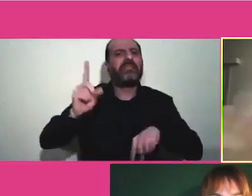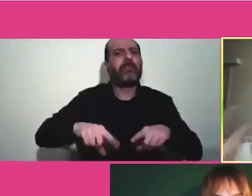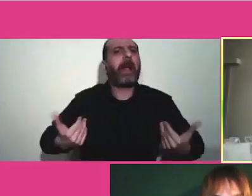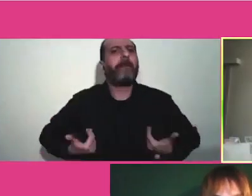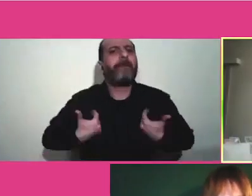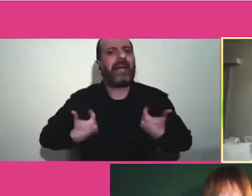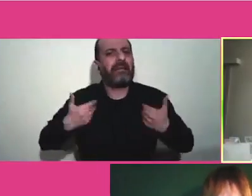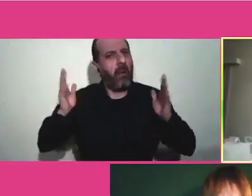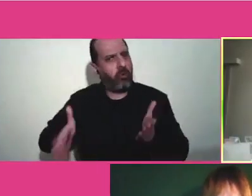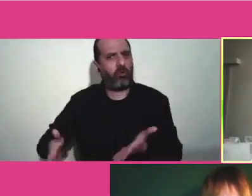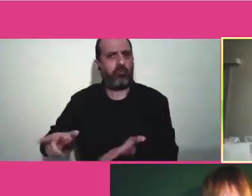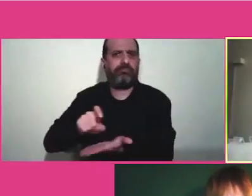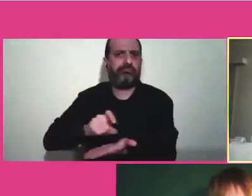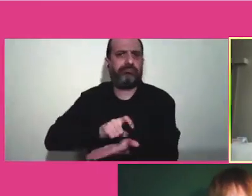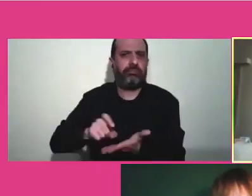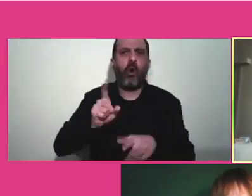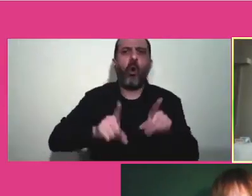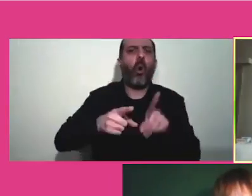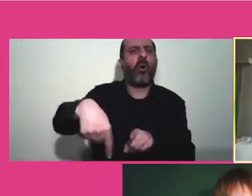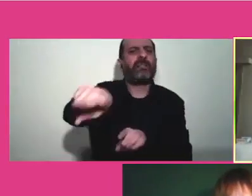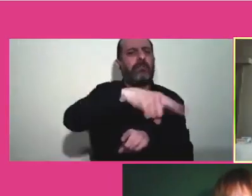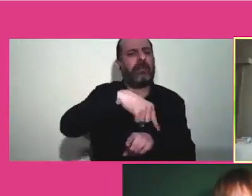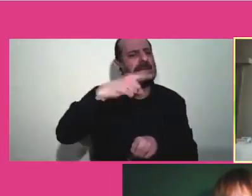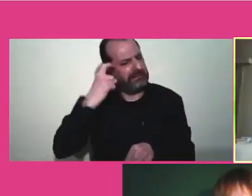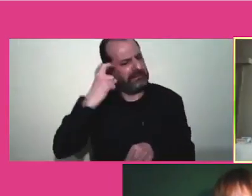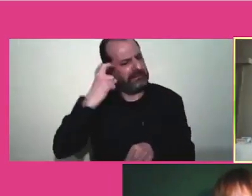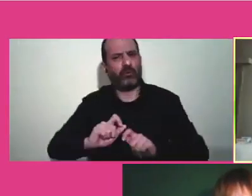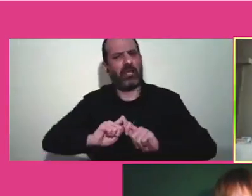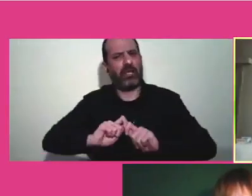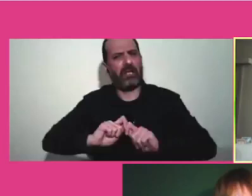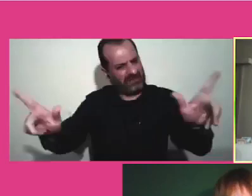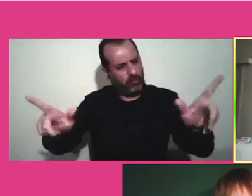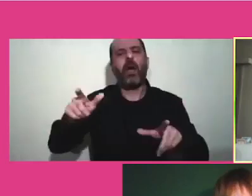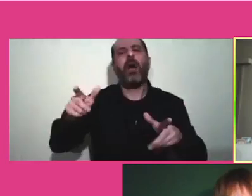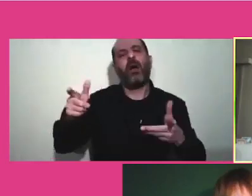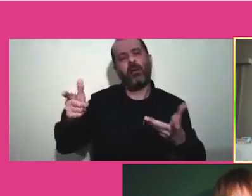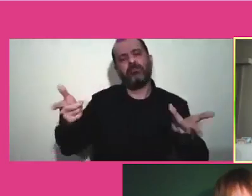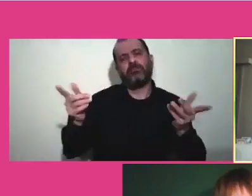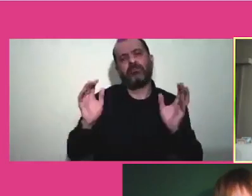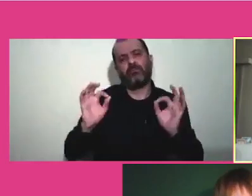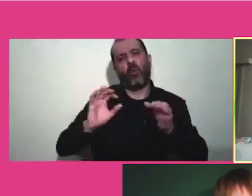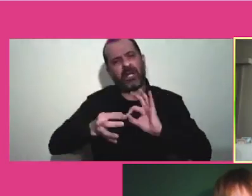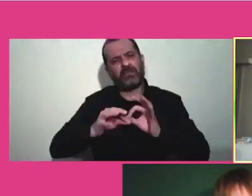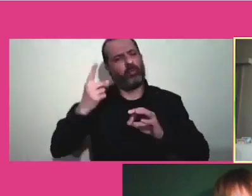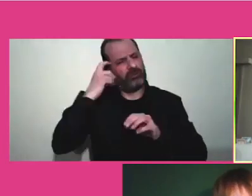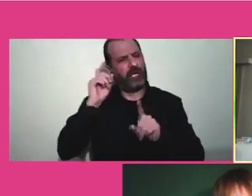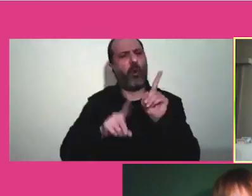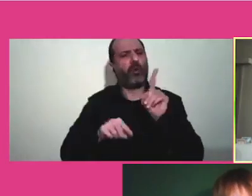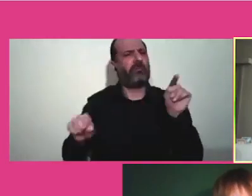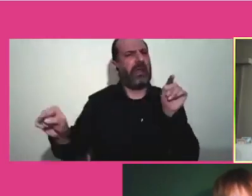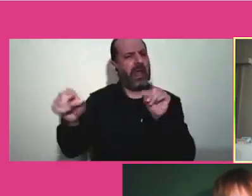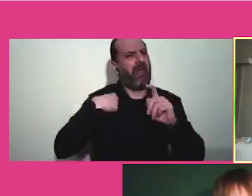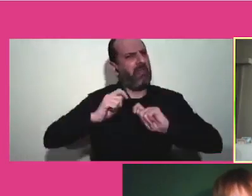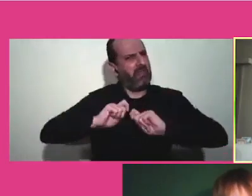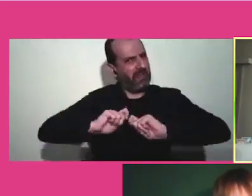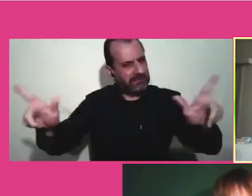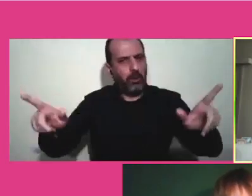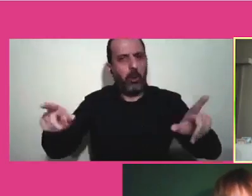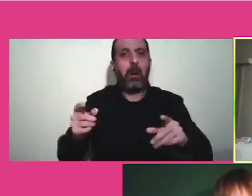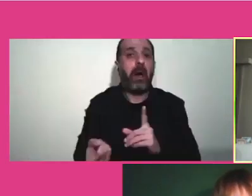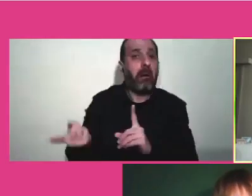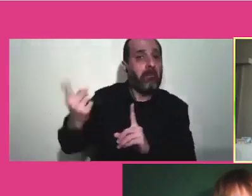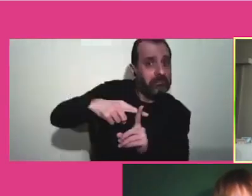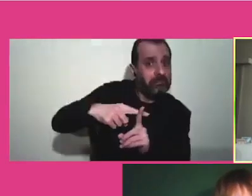πέρα από τους ανθρώπους που ήδη ξέρουμε ότι θα στείλουμε και τους οργανισμούς. Θα χαρούμε πάρα πολύ.